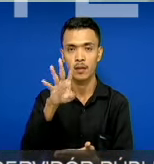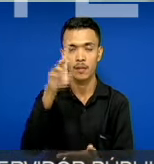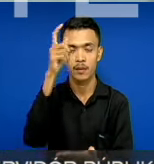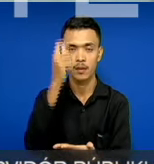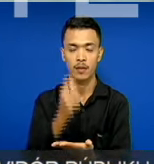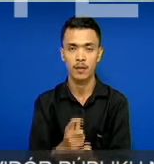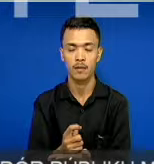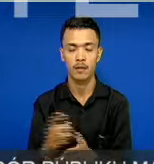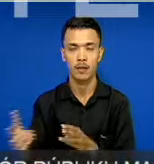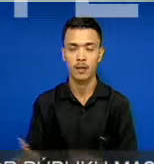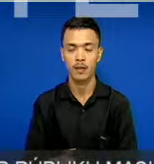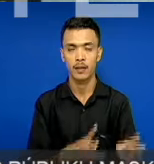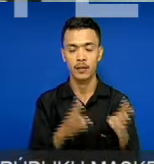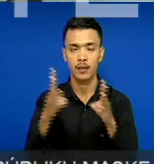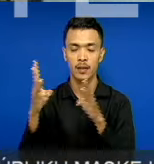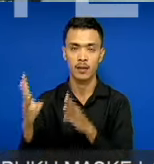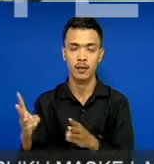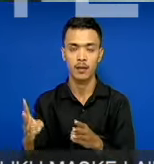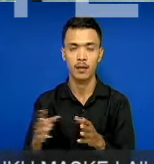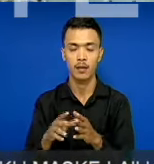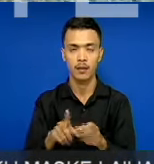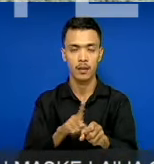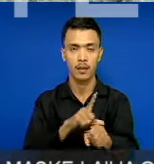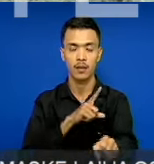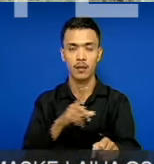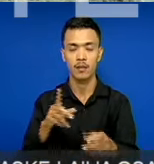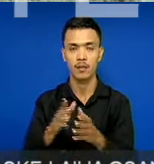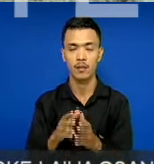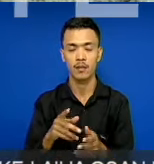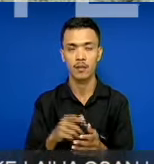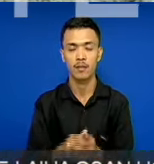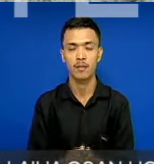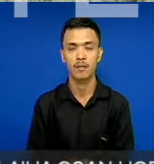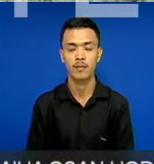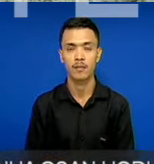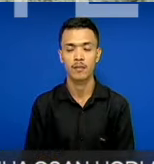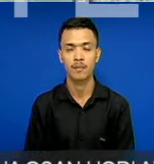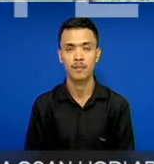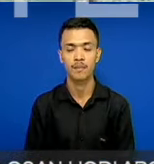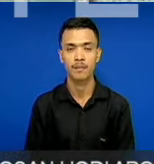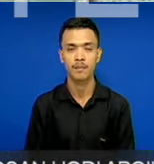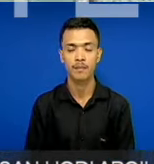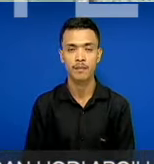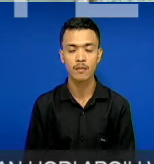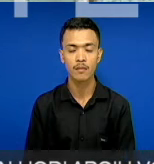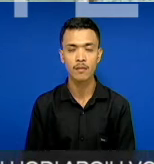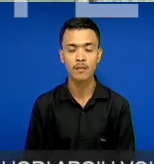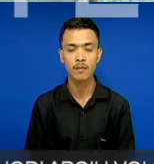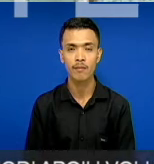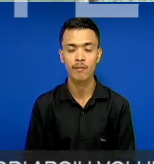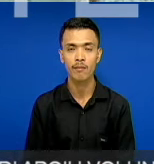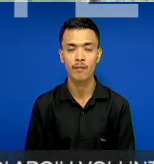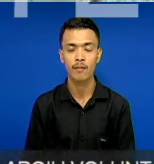menus strada ne rasik ni naru mesu menus kilometer hira makne. Si ni. Usi rotunda bayi hot totas tolu. Usi rotunda